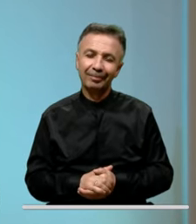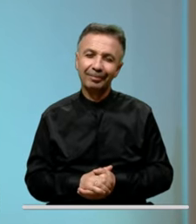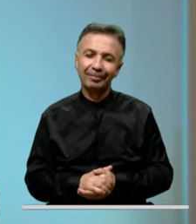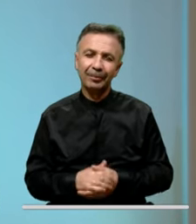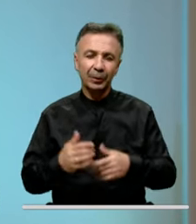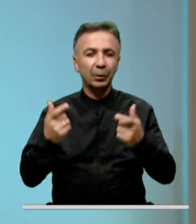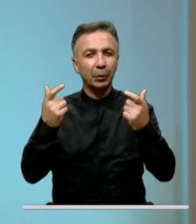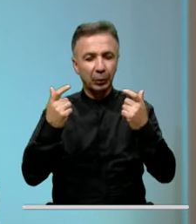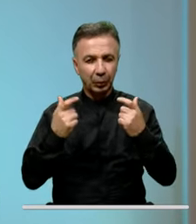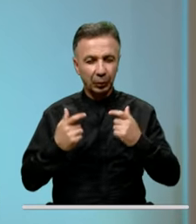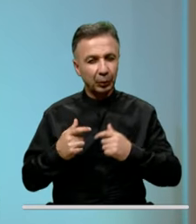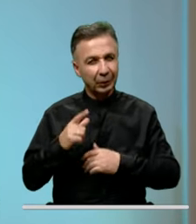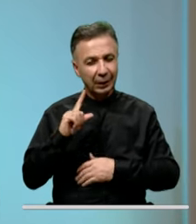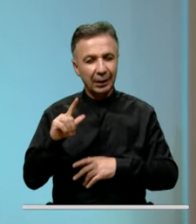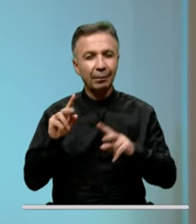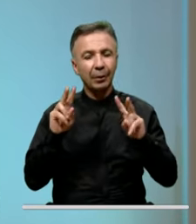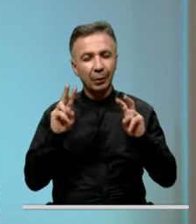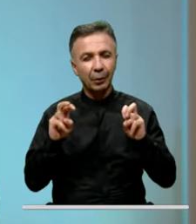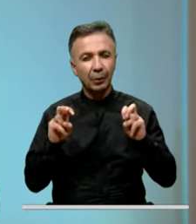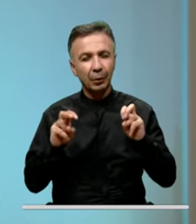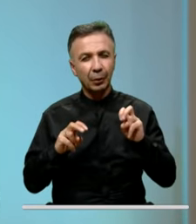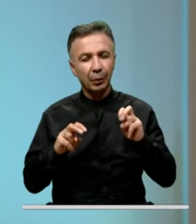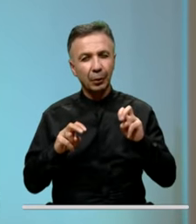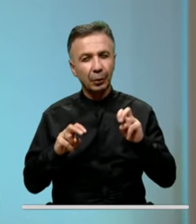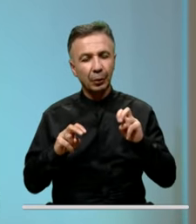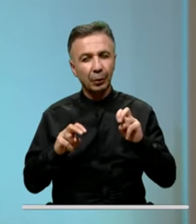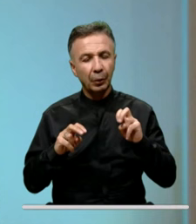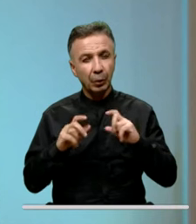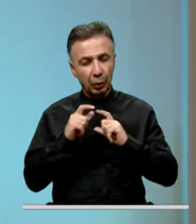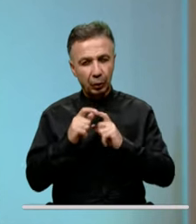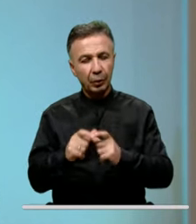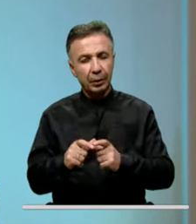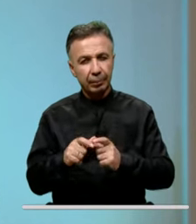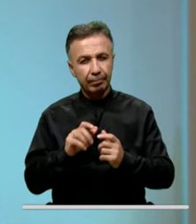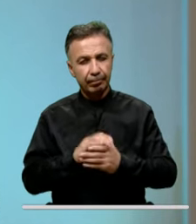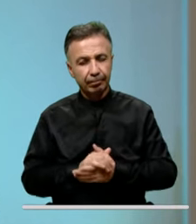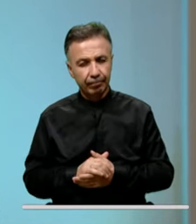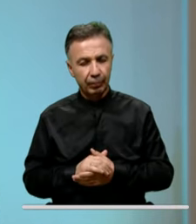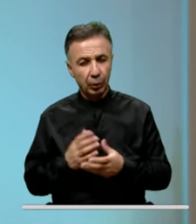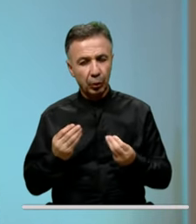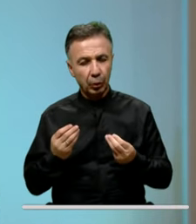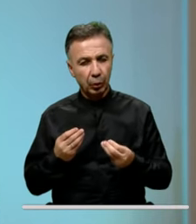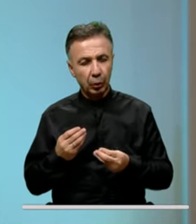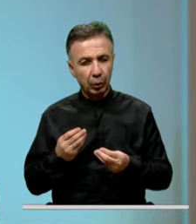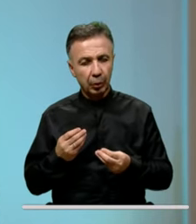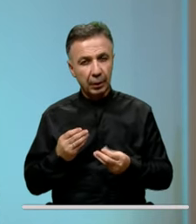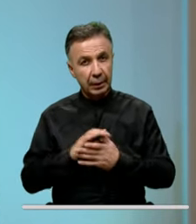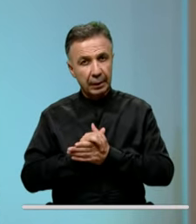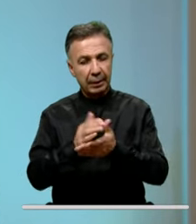sorumluluk gerektiren bir konuyu gündeme getirdiği için evet. Sorunun sahibini tebrik ediyorum.